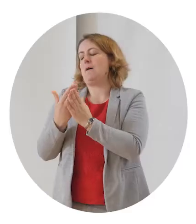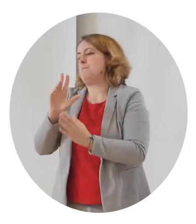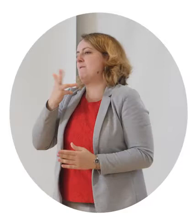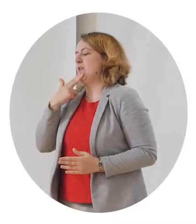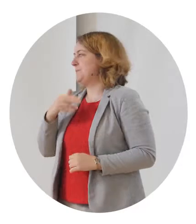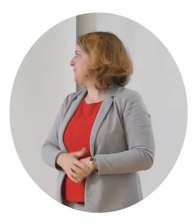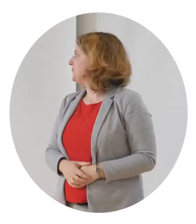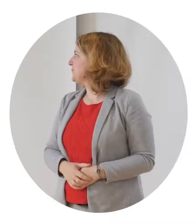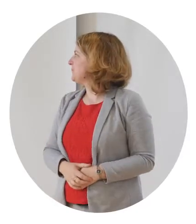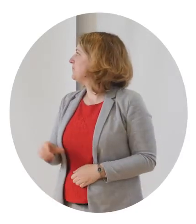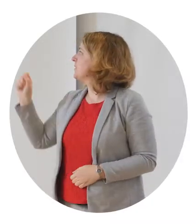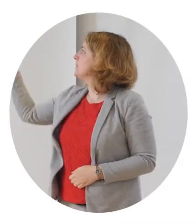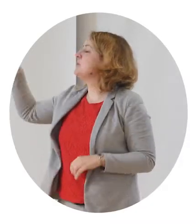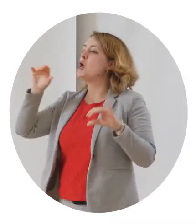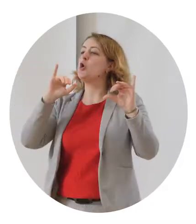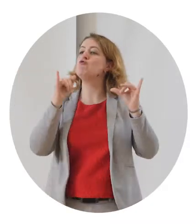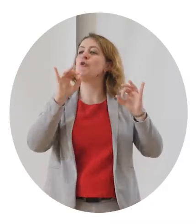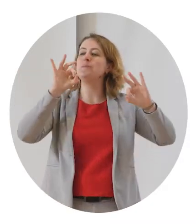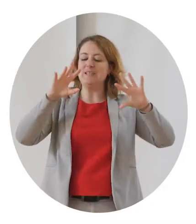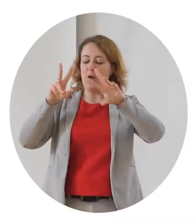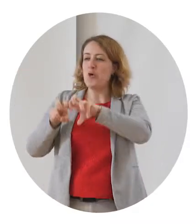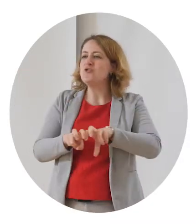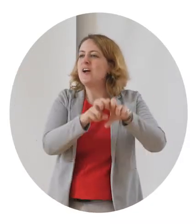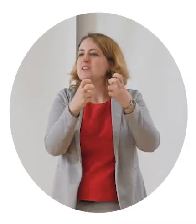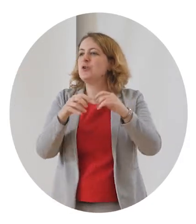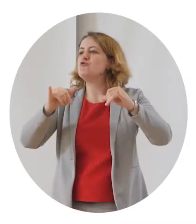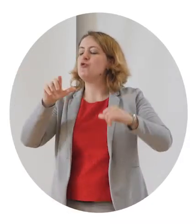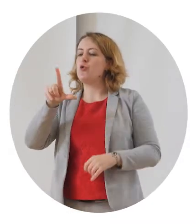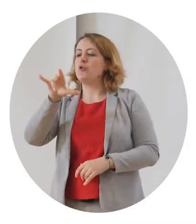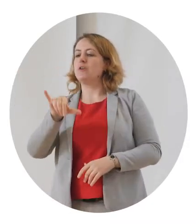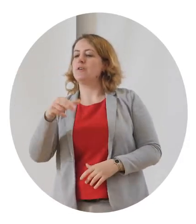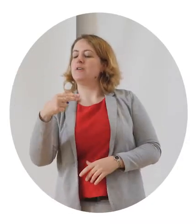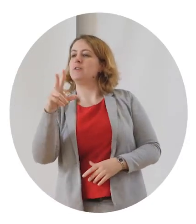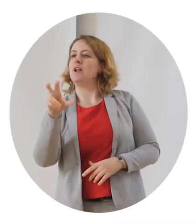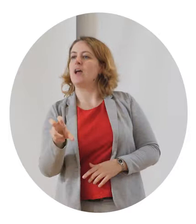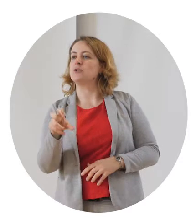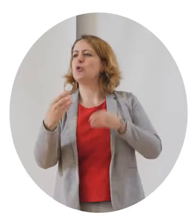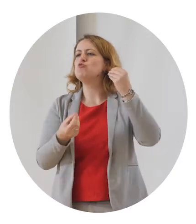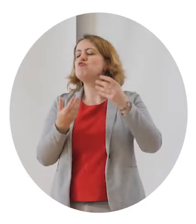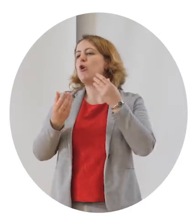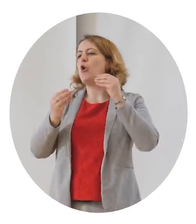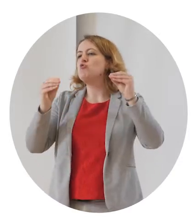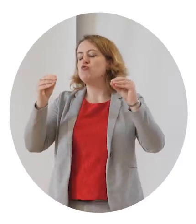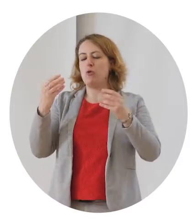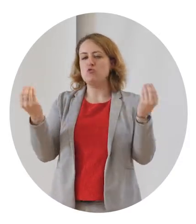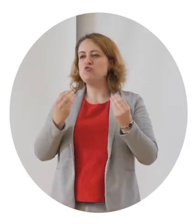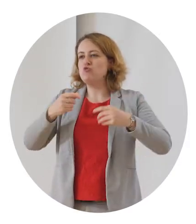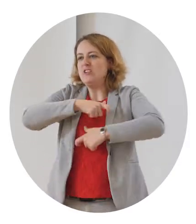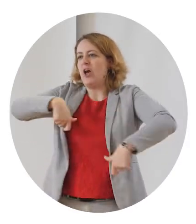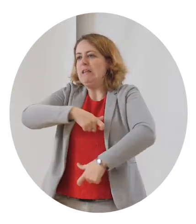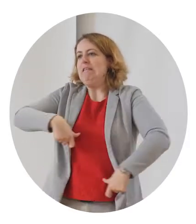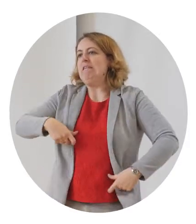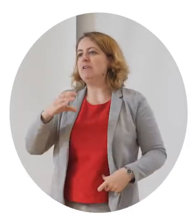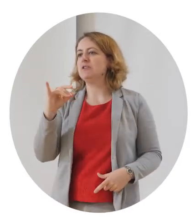photo du jeu du lynx. Vous savez, où est Charlie, ou tout ça. Il faut chercher un personnage qui est noyé dans